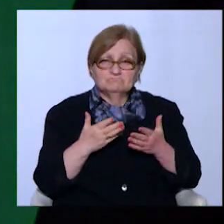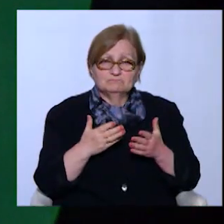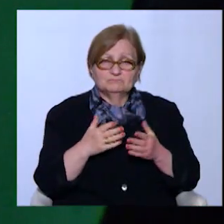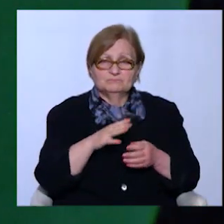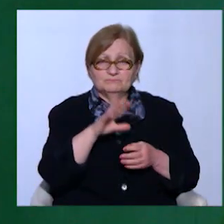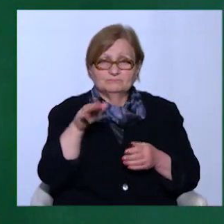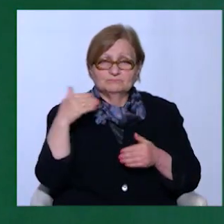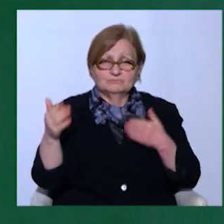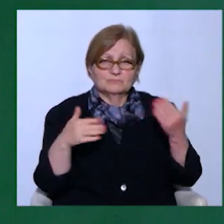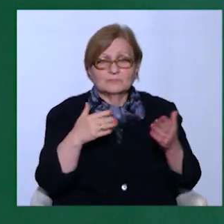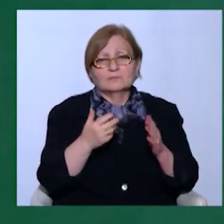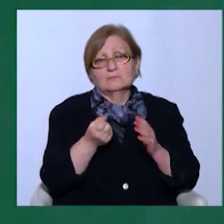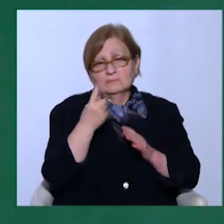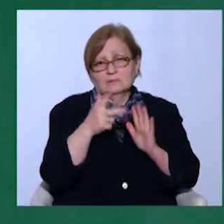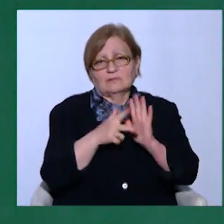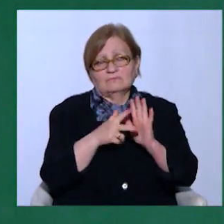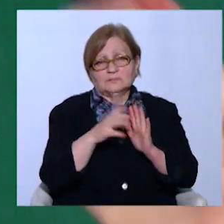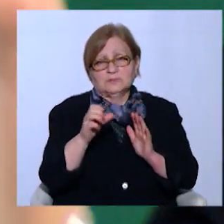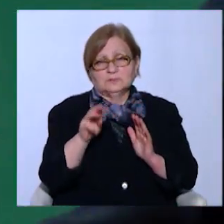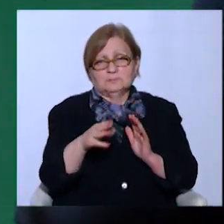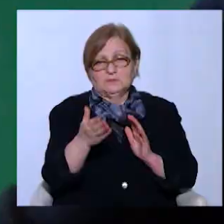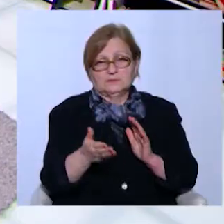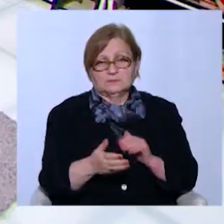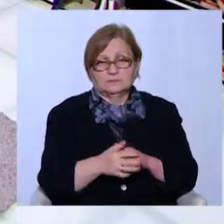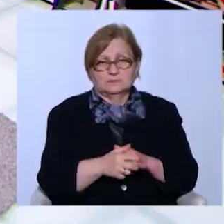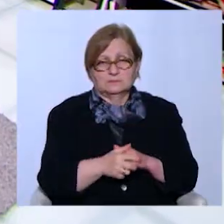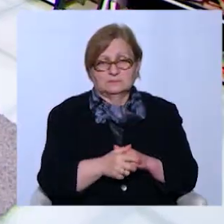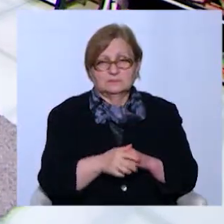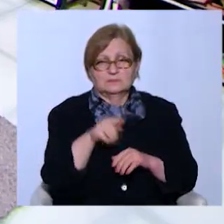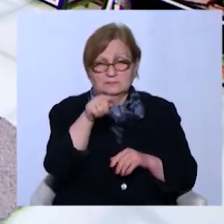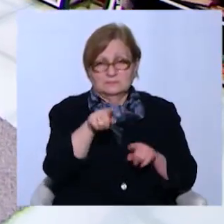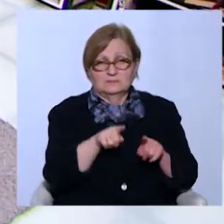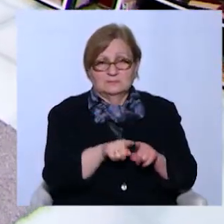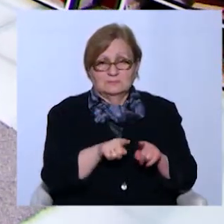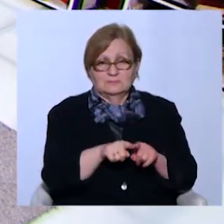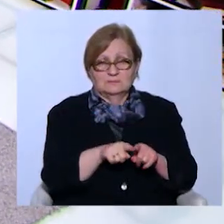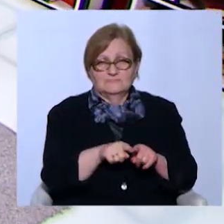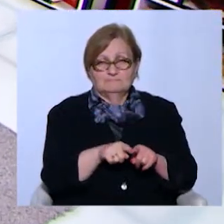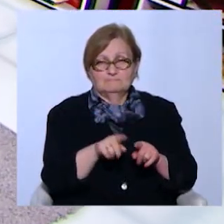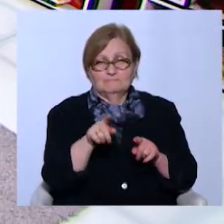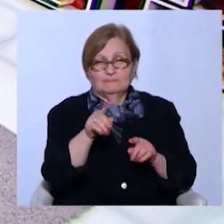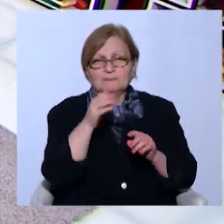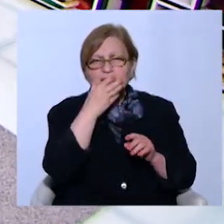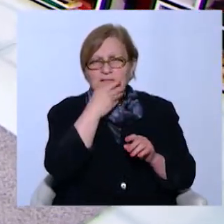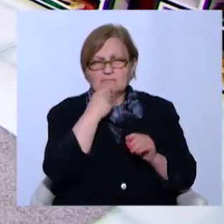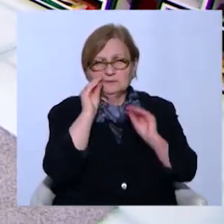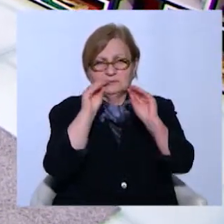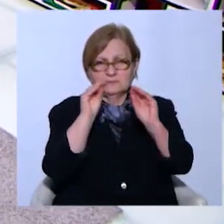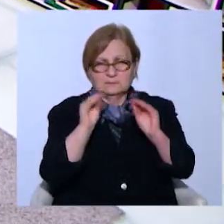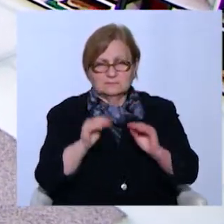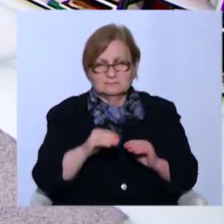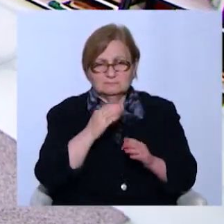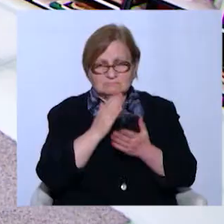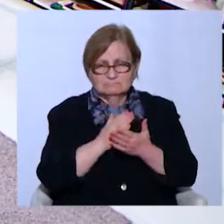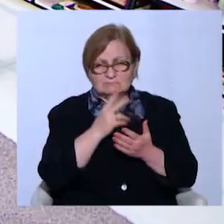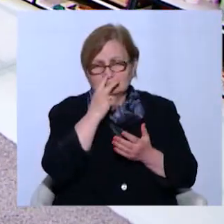თითეული გვერდი არის 8 სანტიმეტრის ტოლი. აი აქ ასევე არის ამოხსნა ორგანიზებულად და გთხოვთ